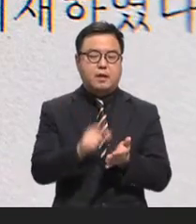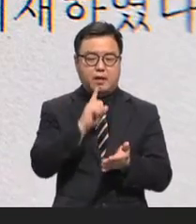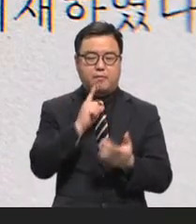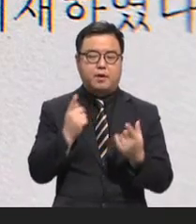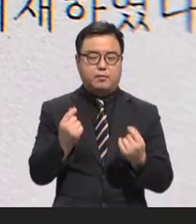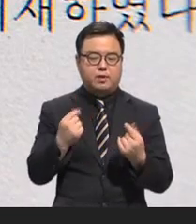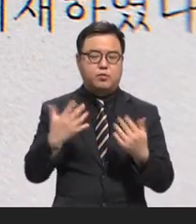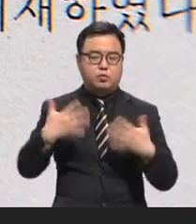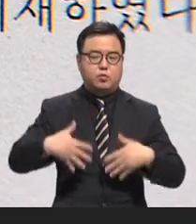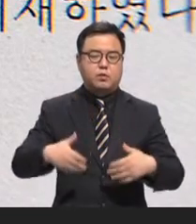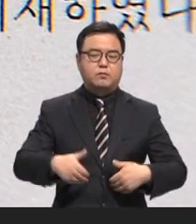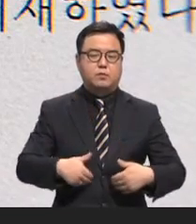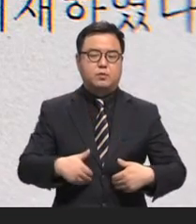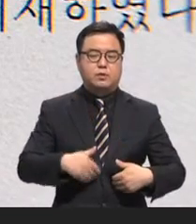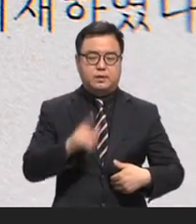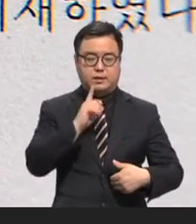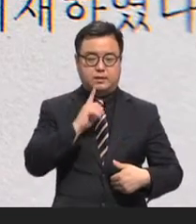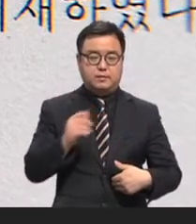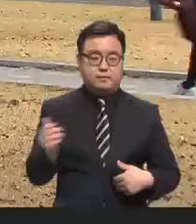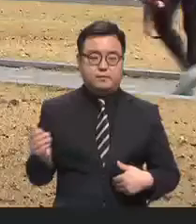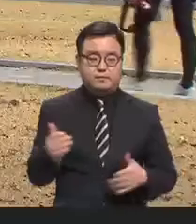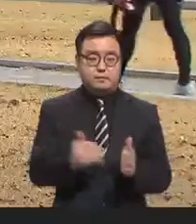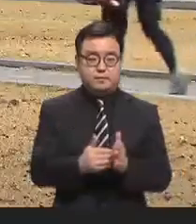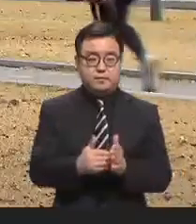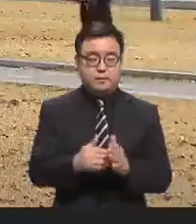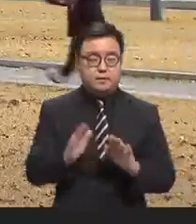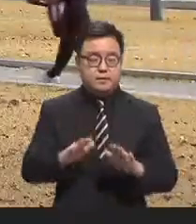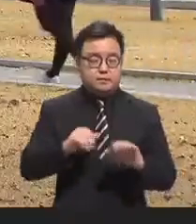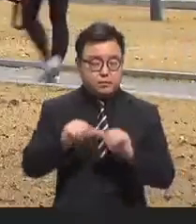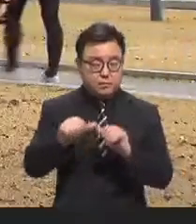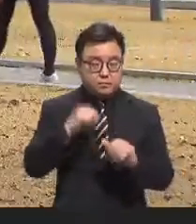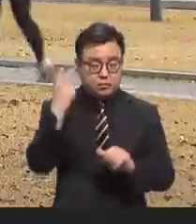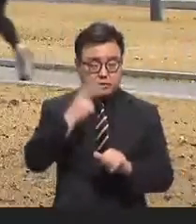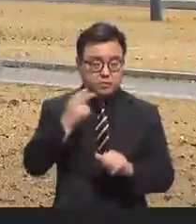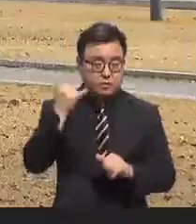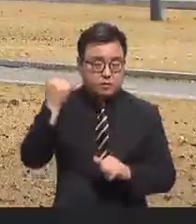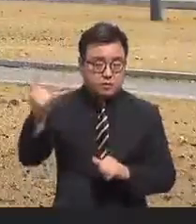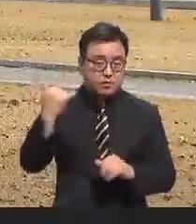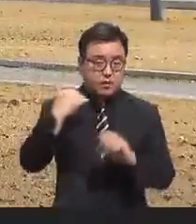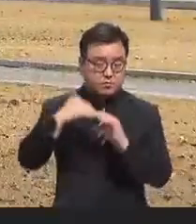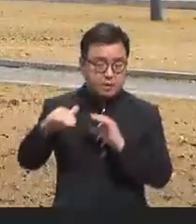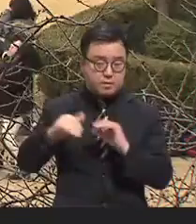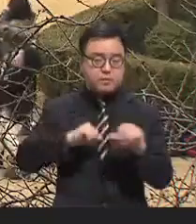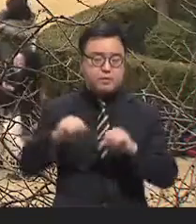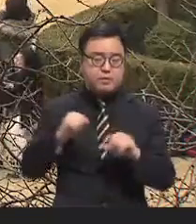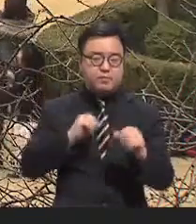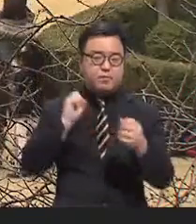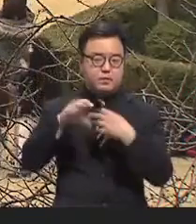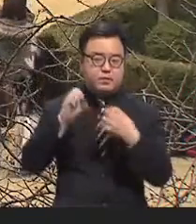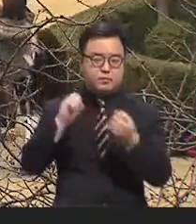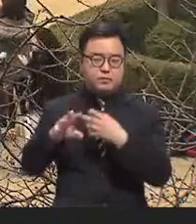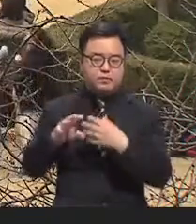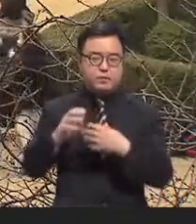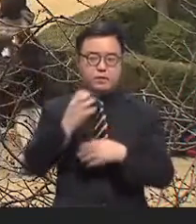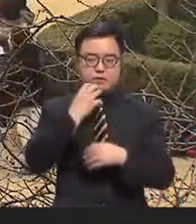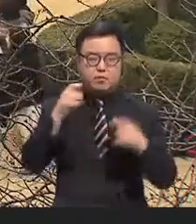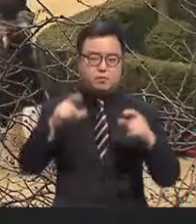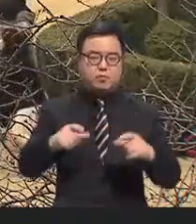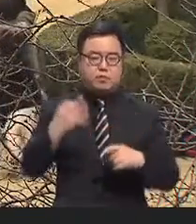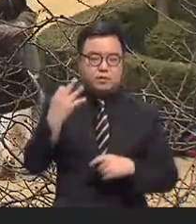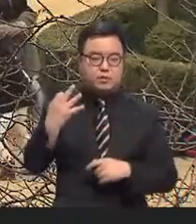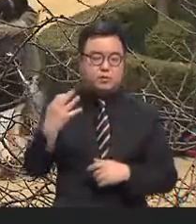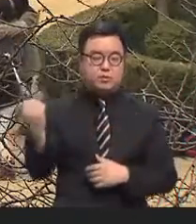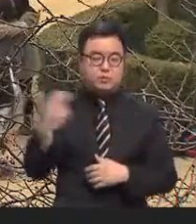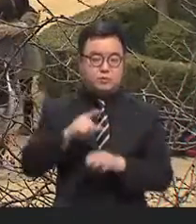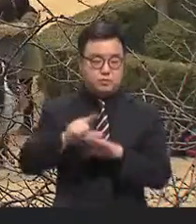권이 있어야 한다고 지적했습니다 설문조사는 전화와 메일로 이루어졌으며 응답자들은 각각 서울 소재 대학 14곳